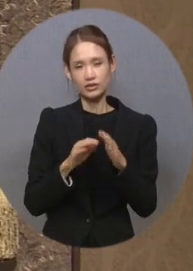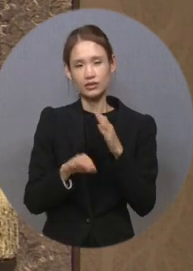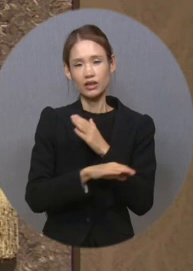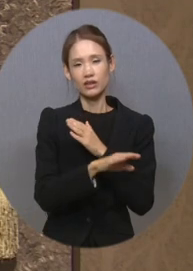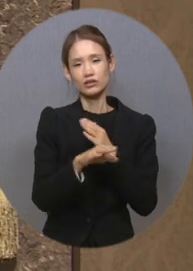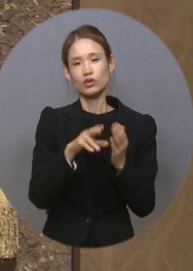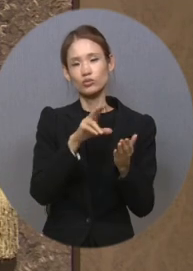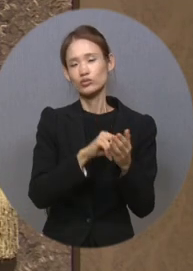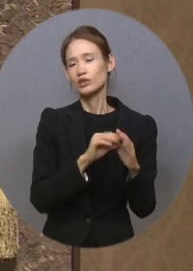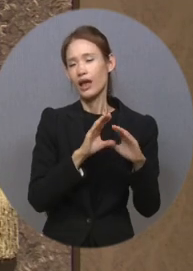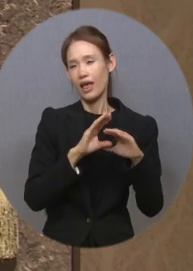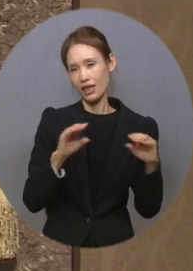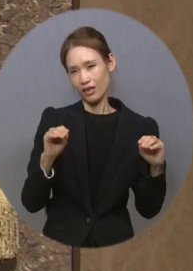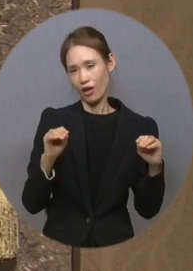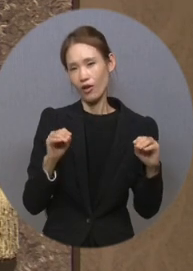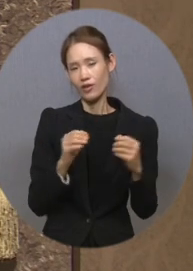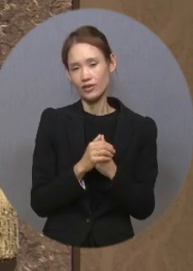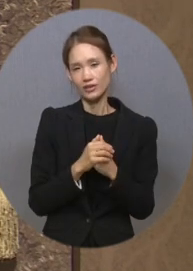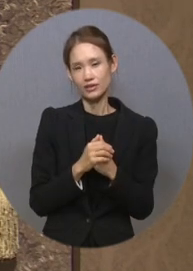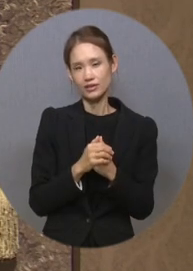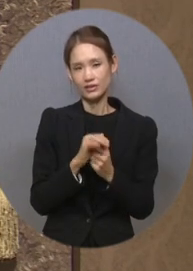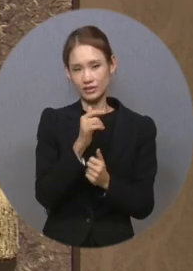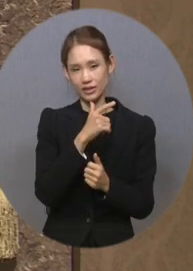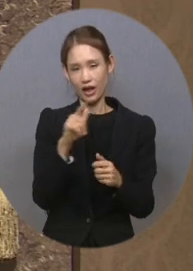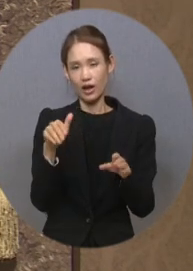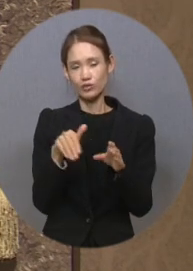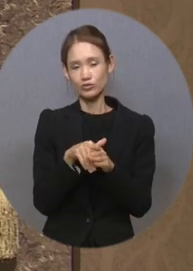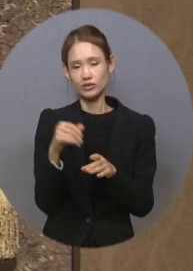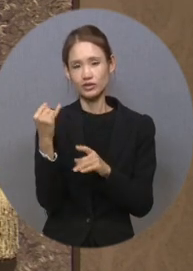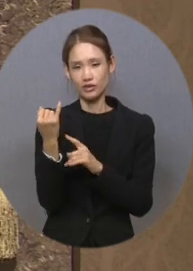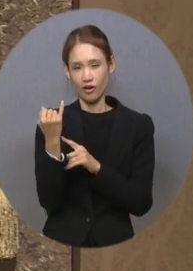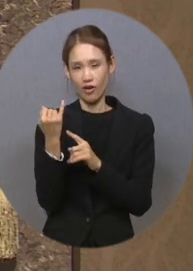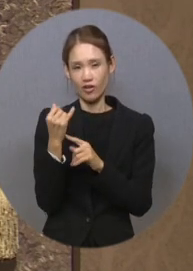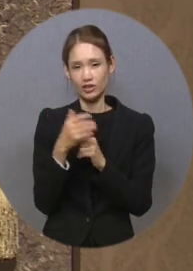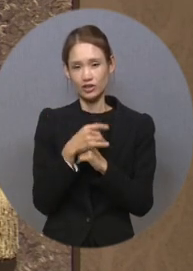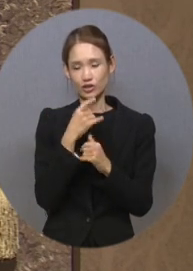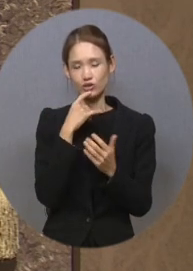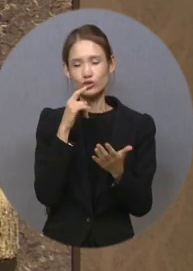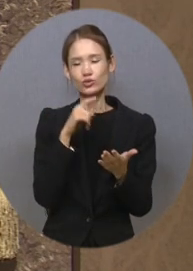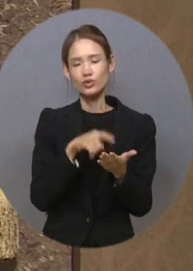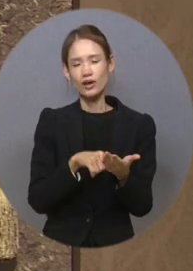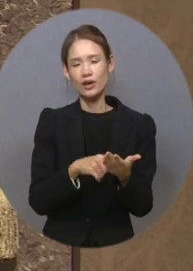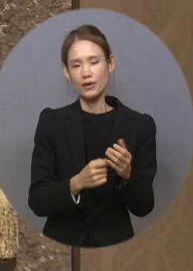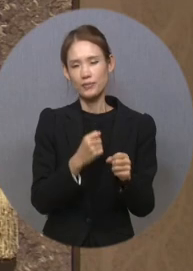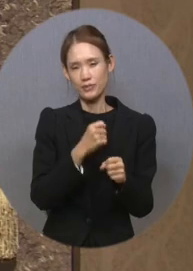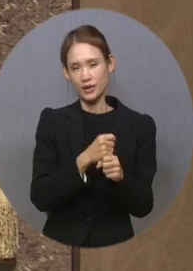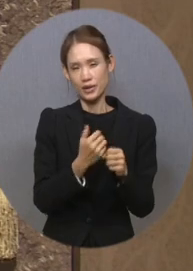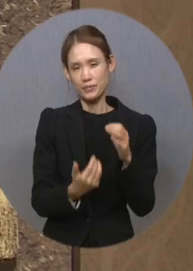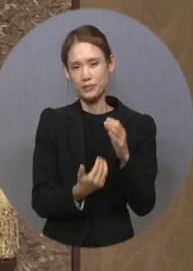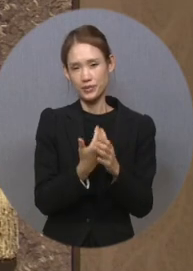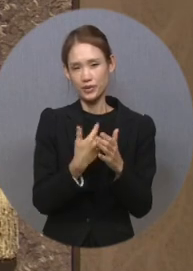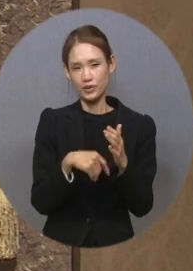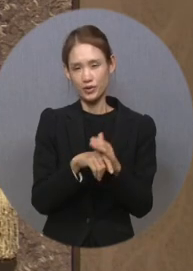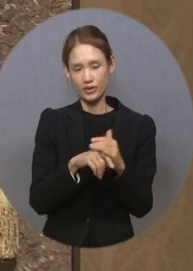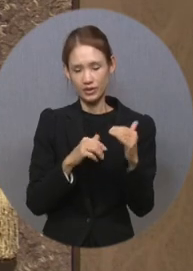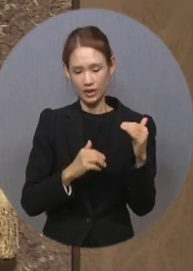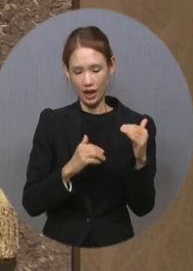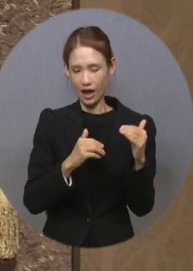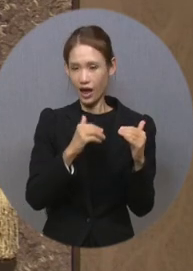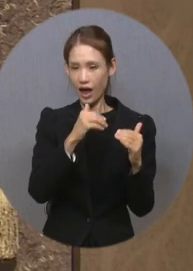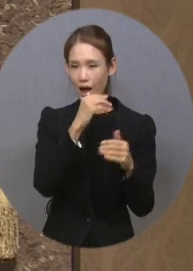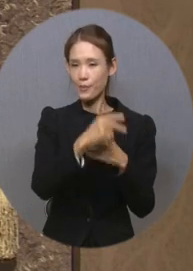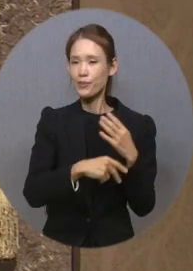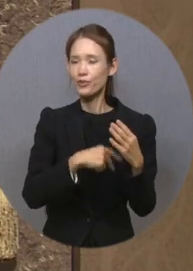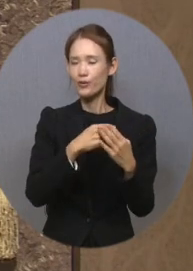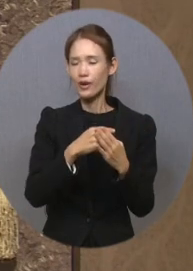우리 가정 문제도 해결하고 또 우리 다문화 여성들이 쉽게 정착할 수 있도록 각 단계별 프로그램을 좀 제대로